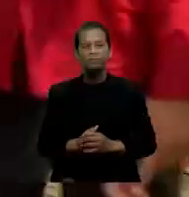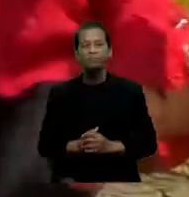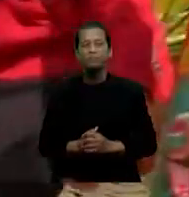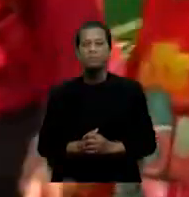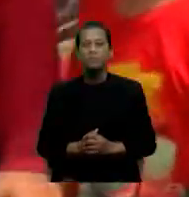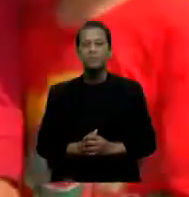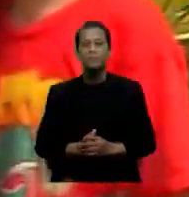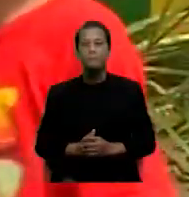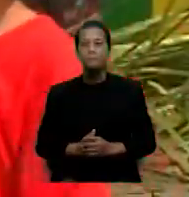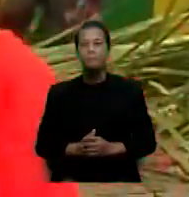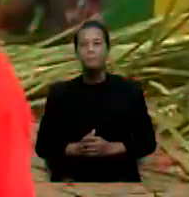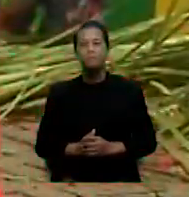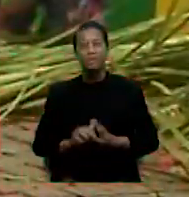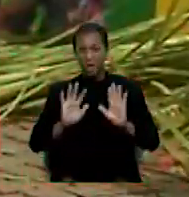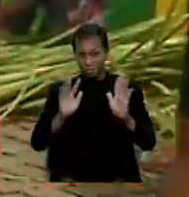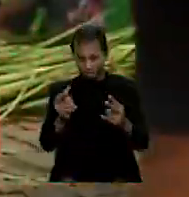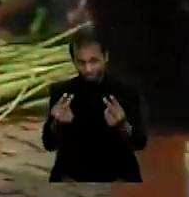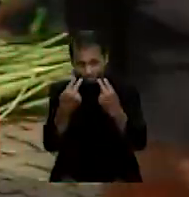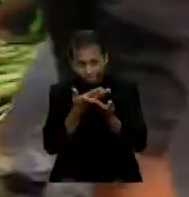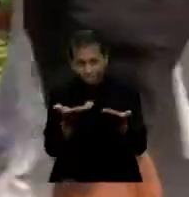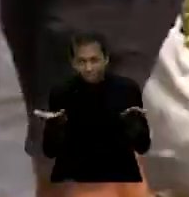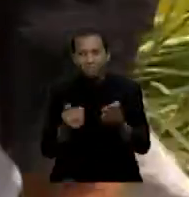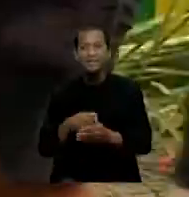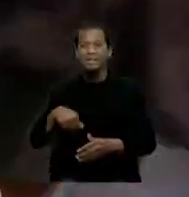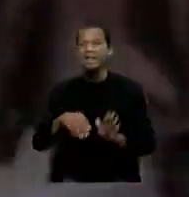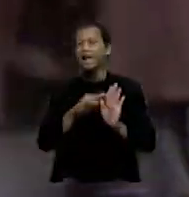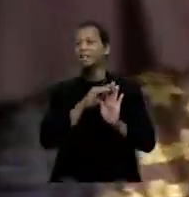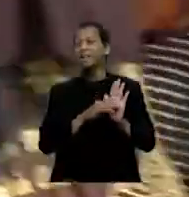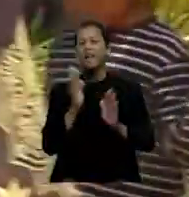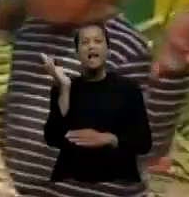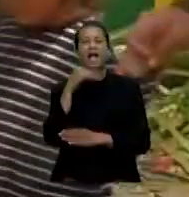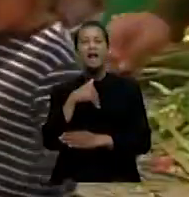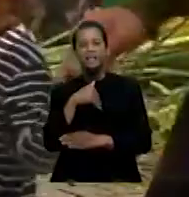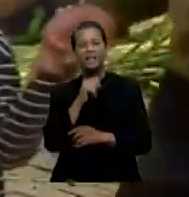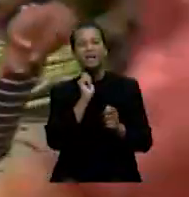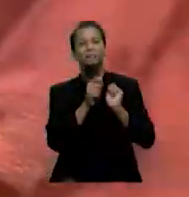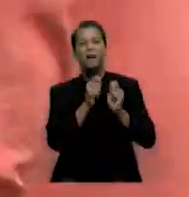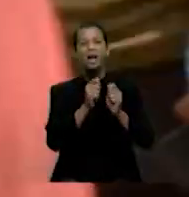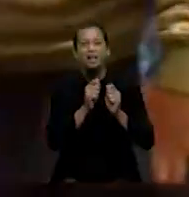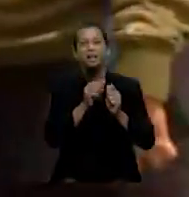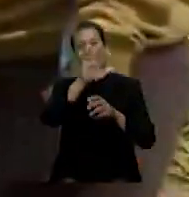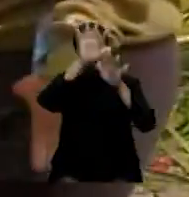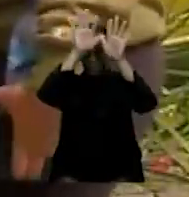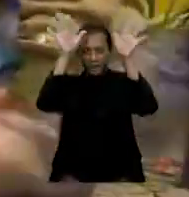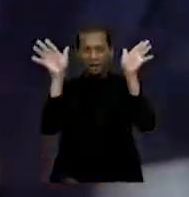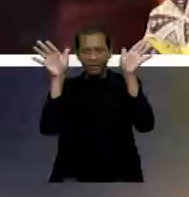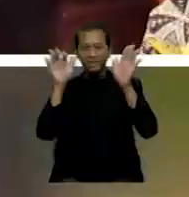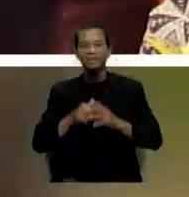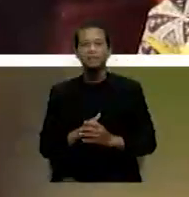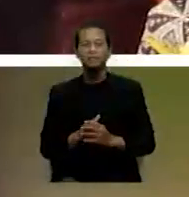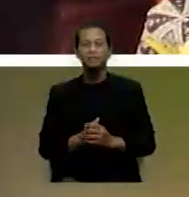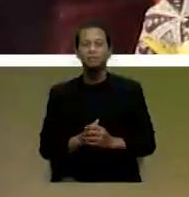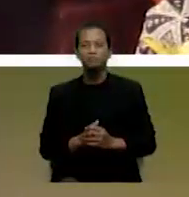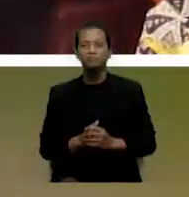Hari terakhir gelaran Lebaran Betawi kawasan Monas, Jakarta Pusat dipadati oleh puluhan ribu masyarakat yang hadir secara langsung.